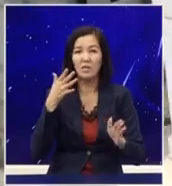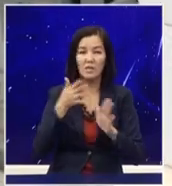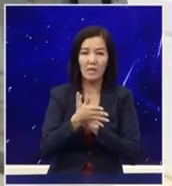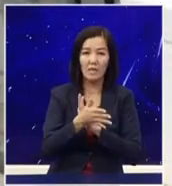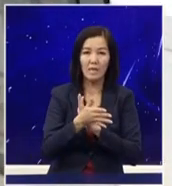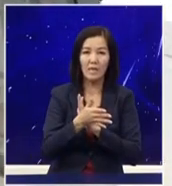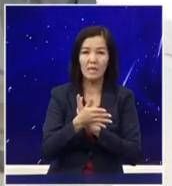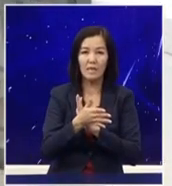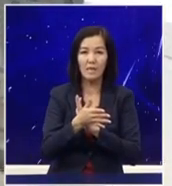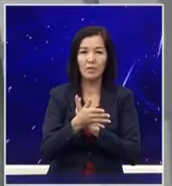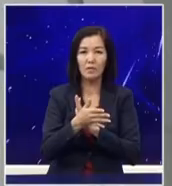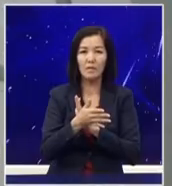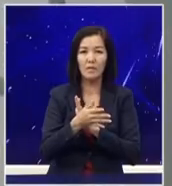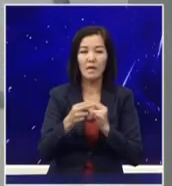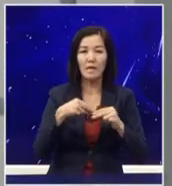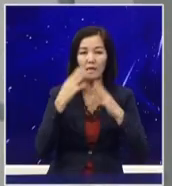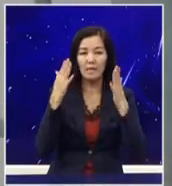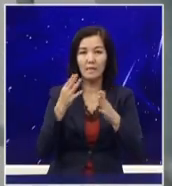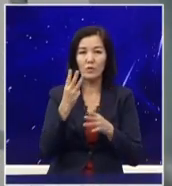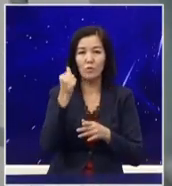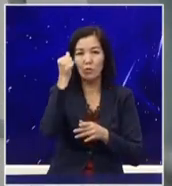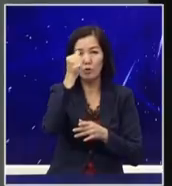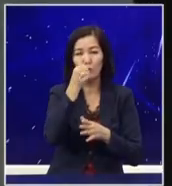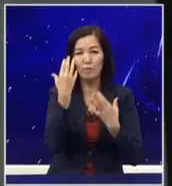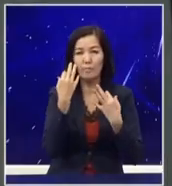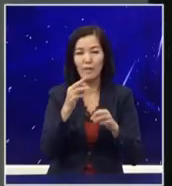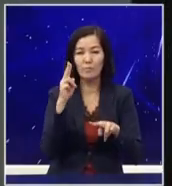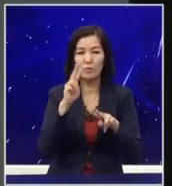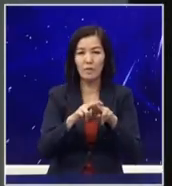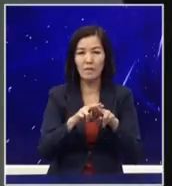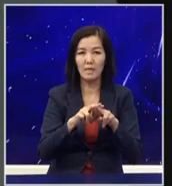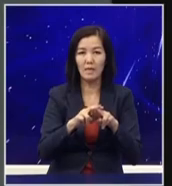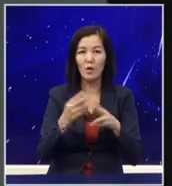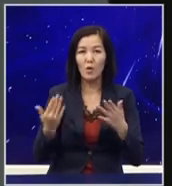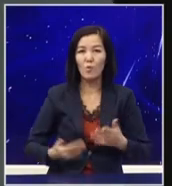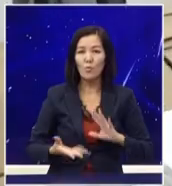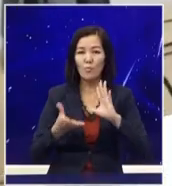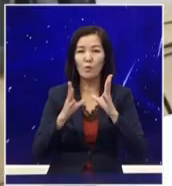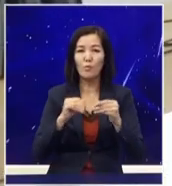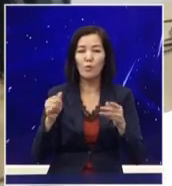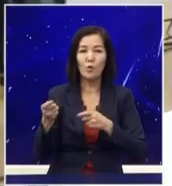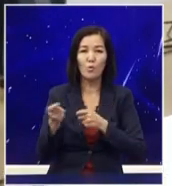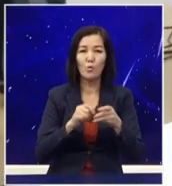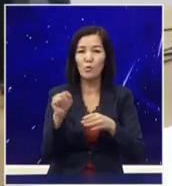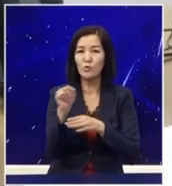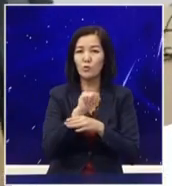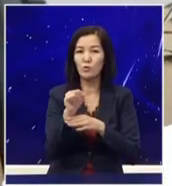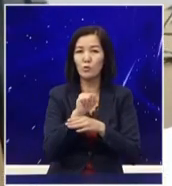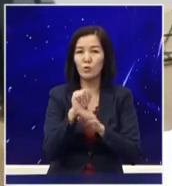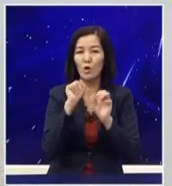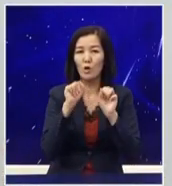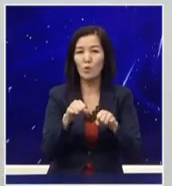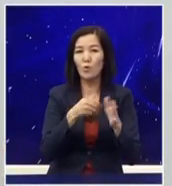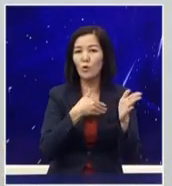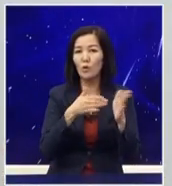жәбірленушіге материалдық шығын келтіргенін ескерді. Оны 3 жылға бас бостандығынан және өмір бойы көлік басқару құқығынан айыру